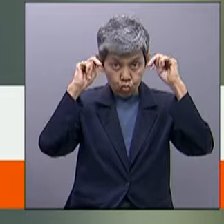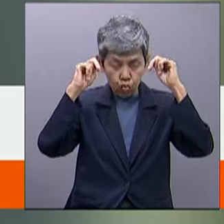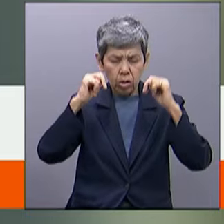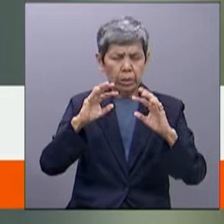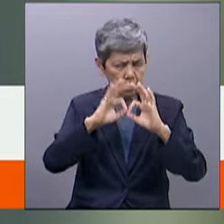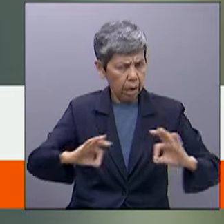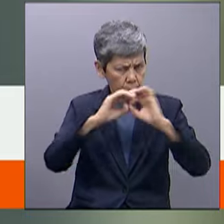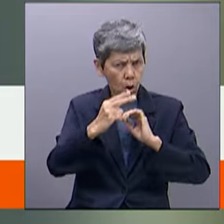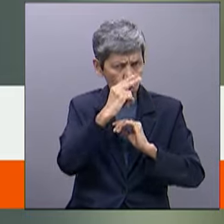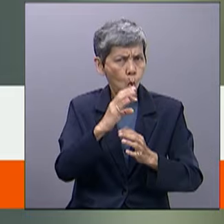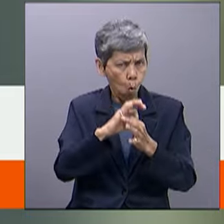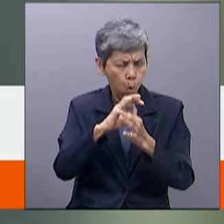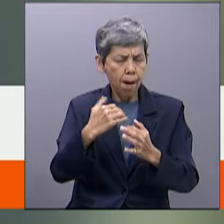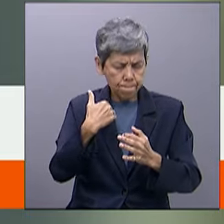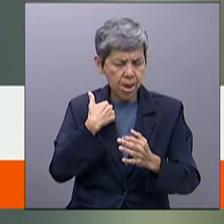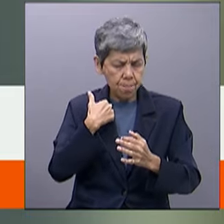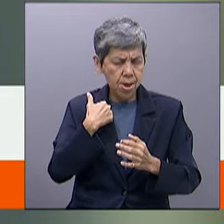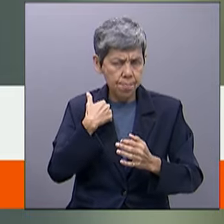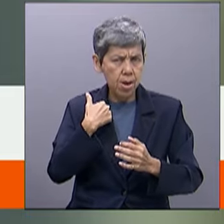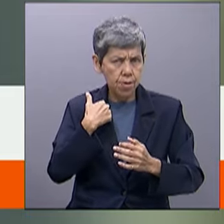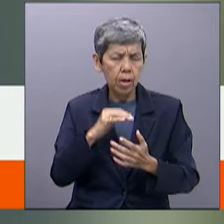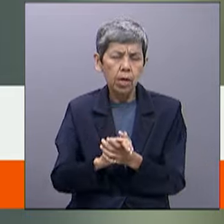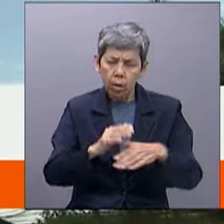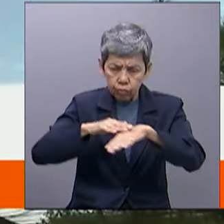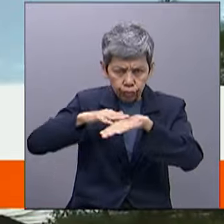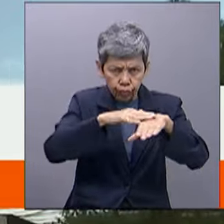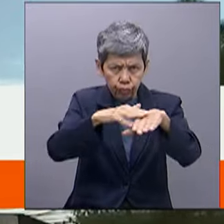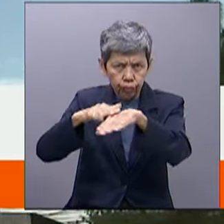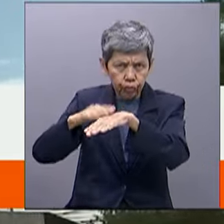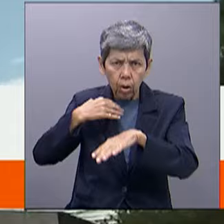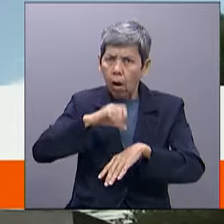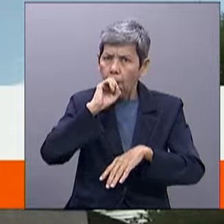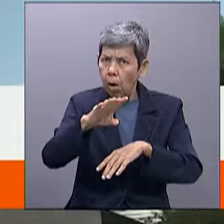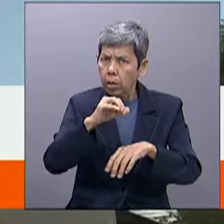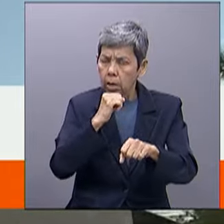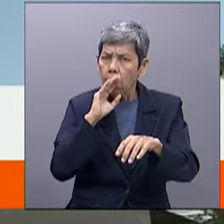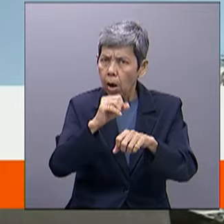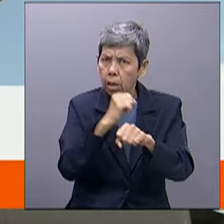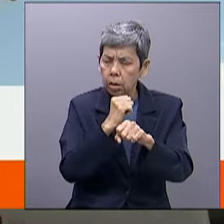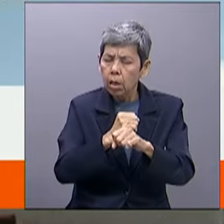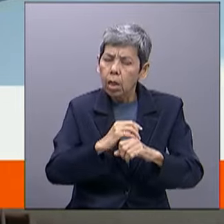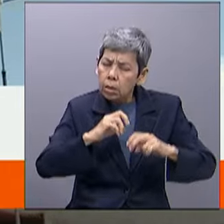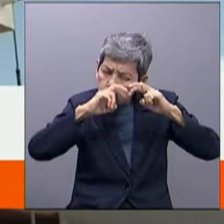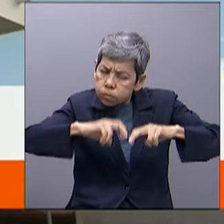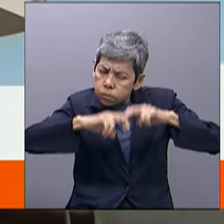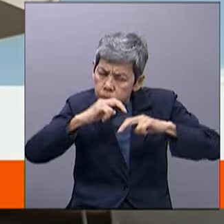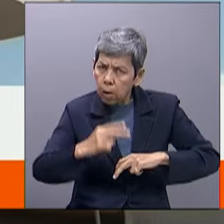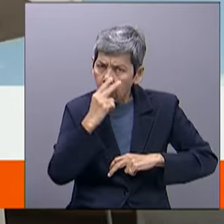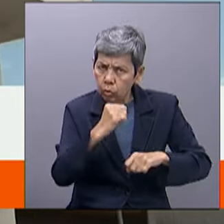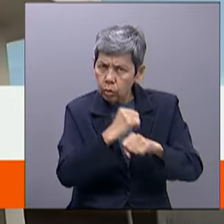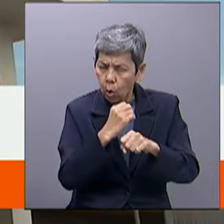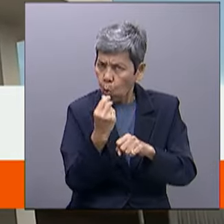ำคัญเรื่องนี้มากครับได้มีข้อกำชับและสั่งการมาให้มีการสืบสวนขยายผลข้อเท็จจริงโด